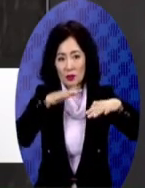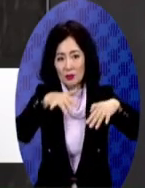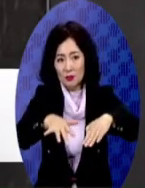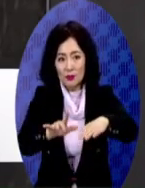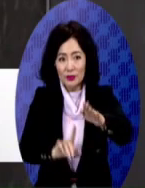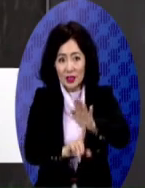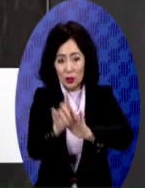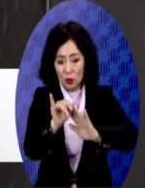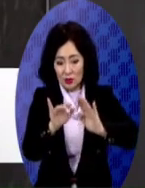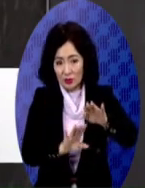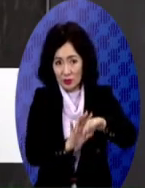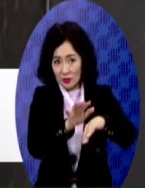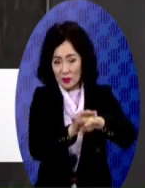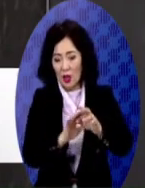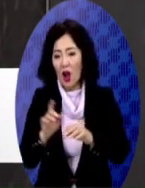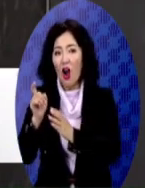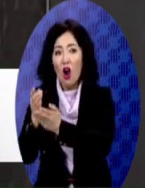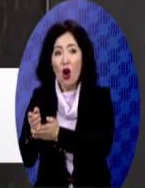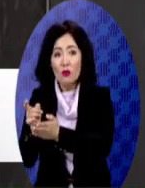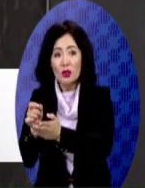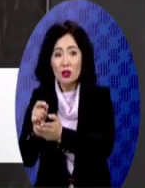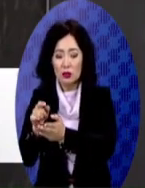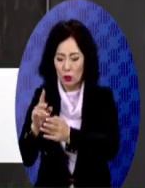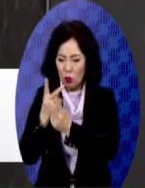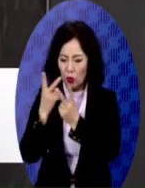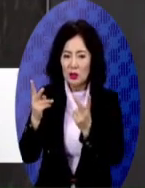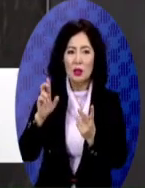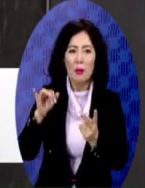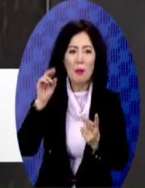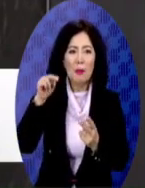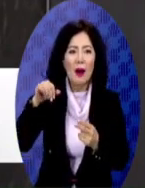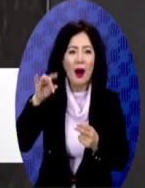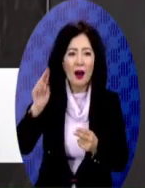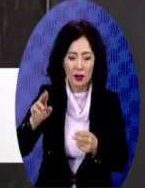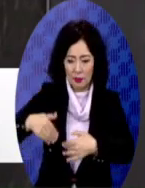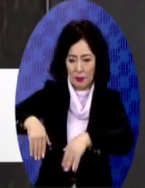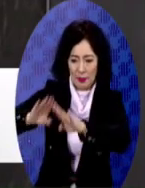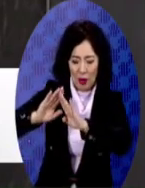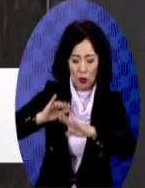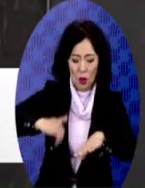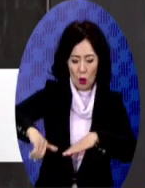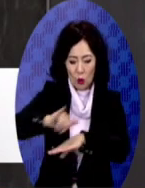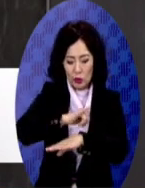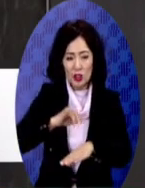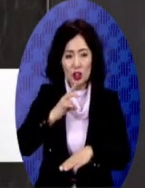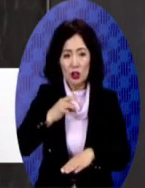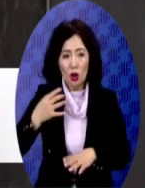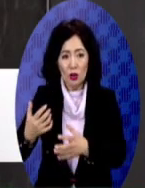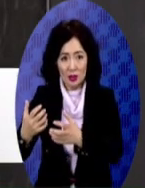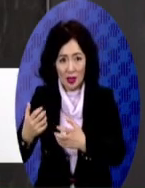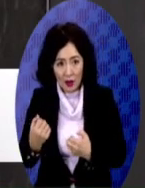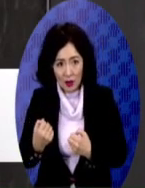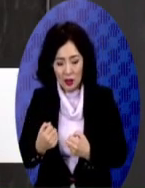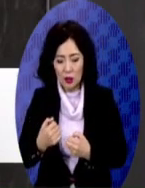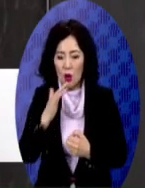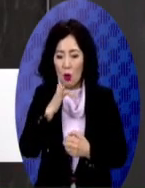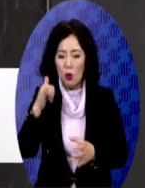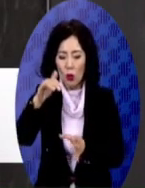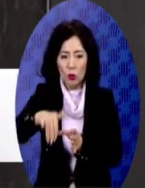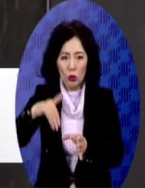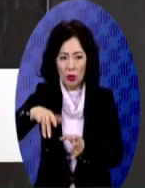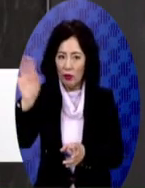газрыг үндэсний парк байгуулах замаар усны нөөцөд авч уул уурхаан үйл ажиллагаа явуулахыг хориглосон.